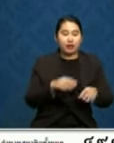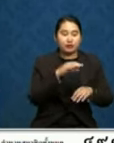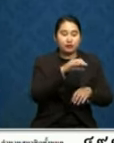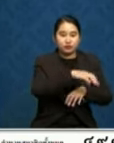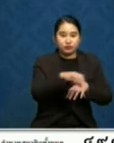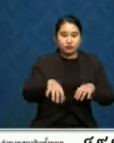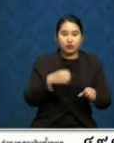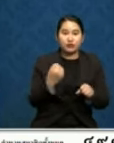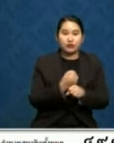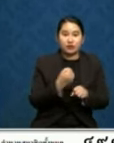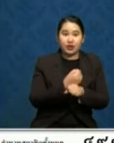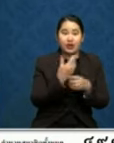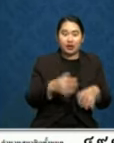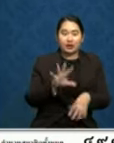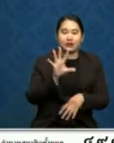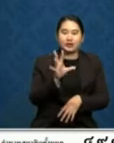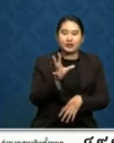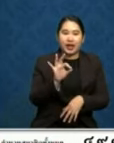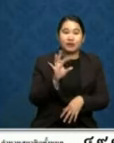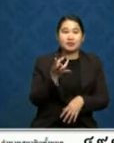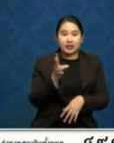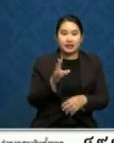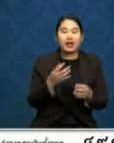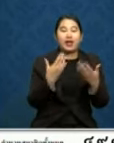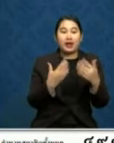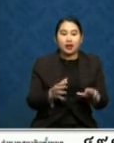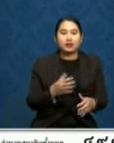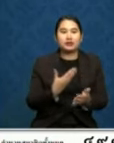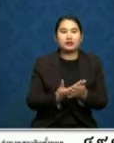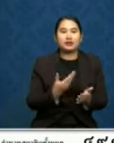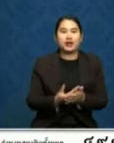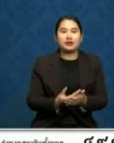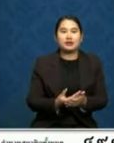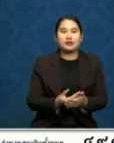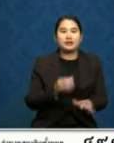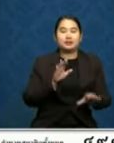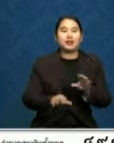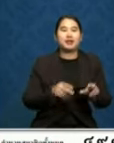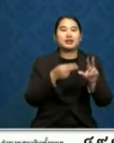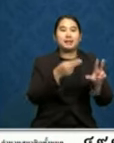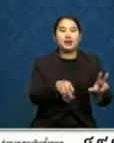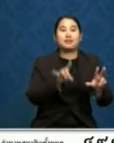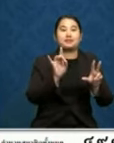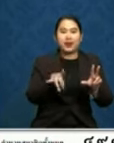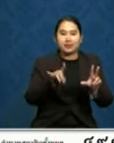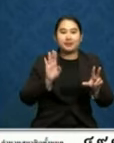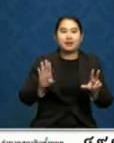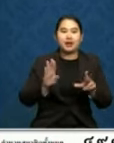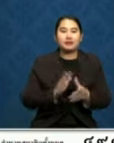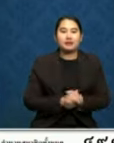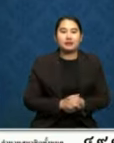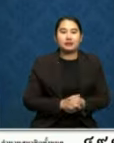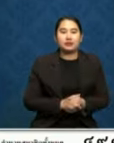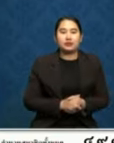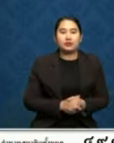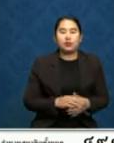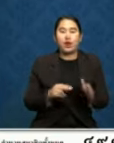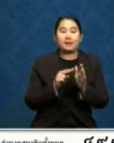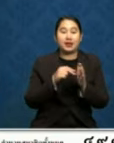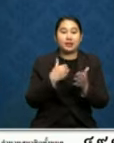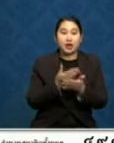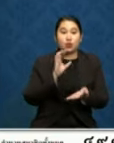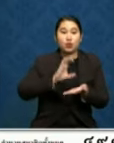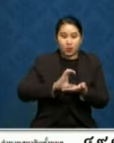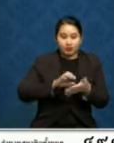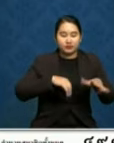รมจำนวน97แห่งเนี่ยจะตกแห่งละประมาณ 38,000 บาทเท่านั้นค่ะนี่คืองบส